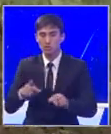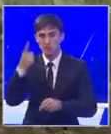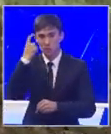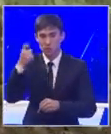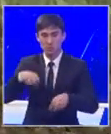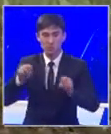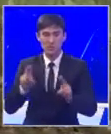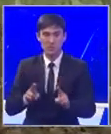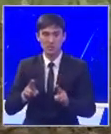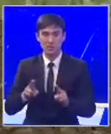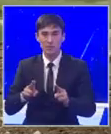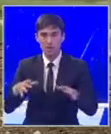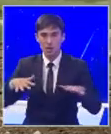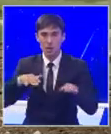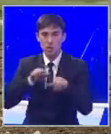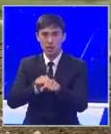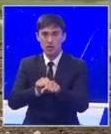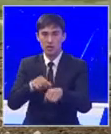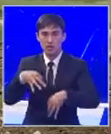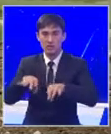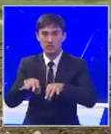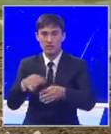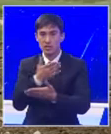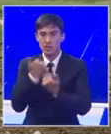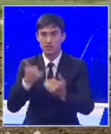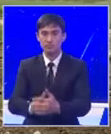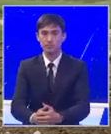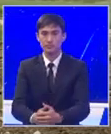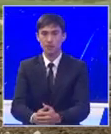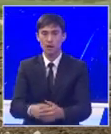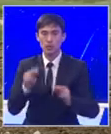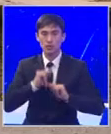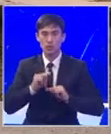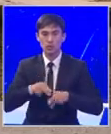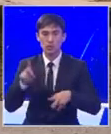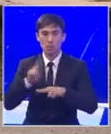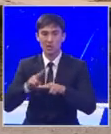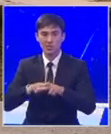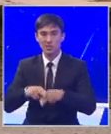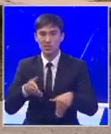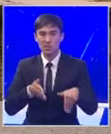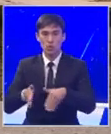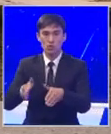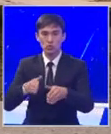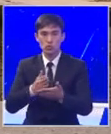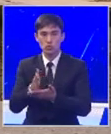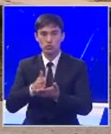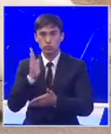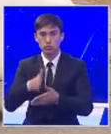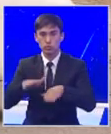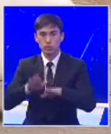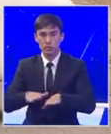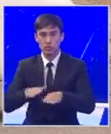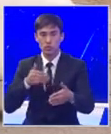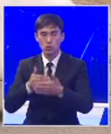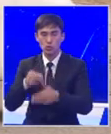сообщают специалисты, скопление автотранспортных средств не наблюдается. Сотрудники отдела полиции и дорожно-патрульной службы будут находиться